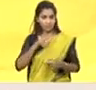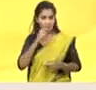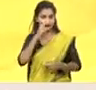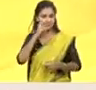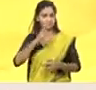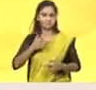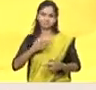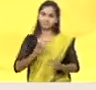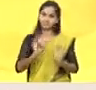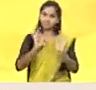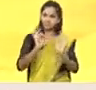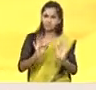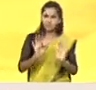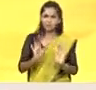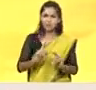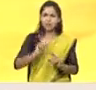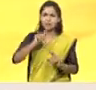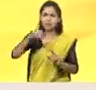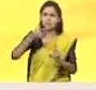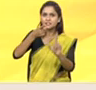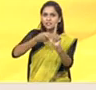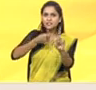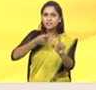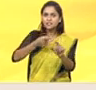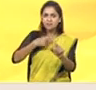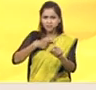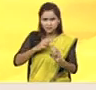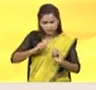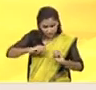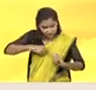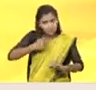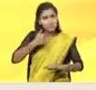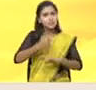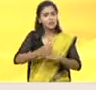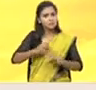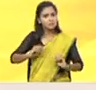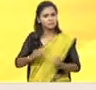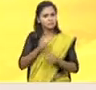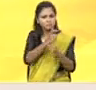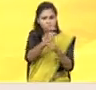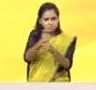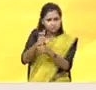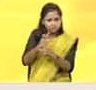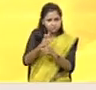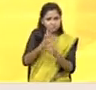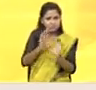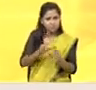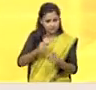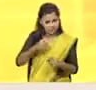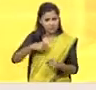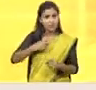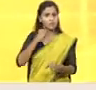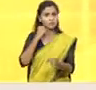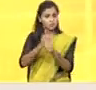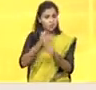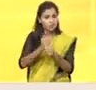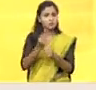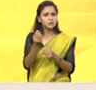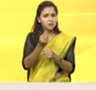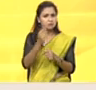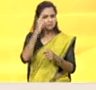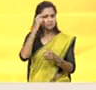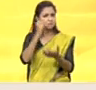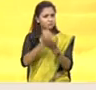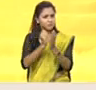कि अगले साल हमारी एक सैटेलाइट लॉन्च होगी, जिसके बेसिस पे अपनी गवर्नमेंट कुछ मेजर डिसीजंस लेगी और